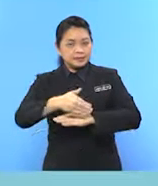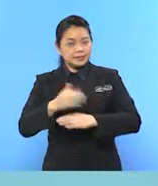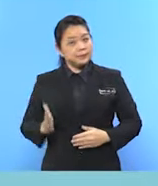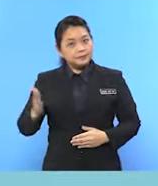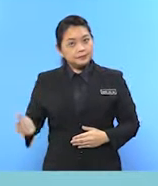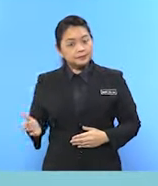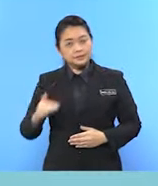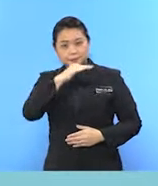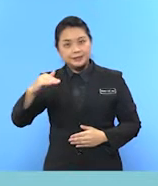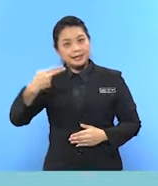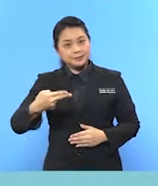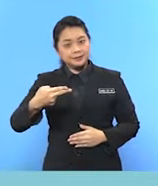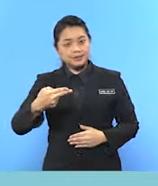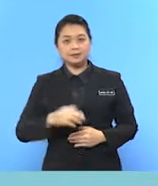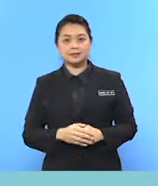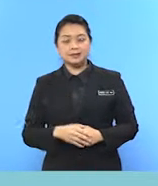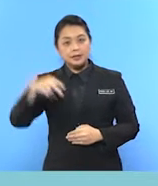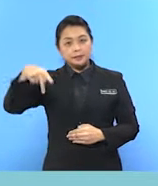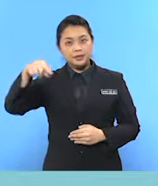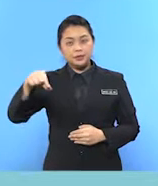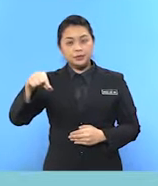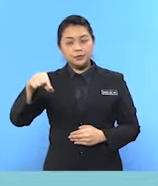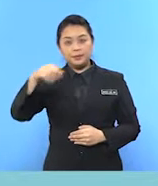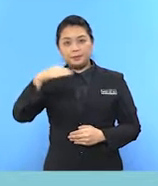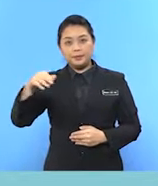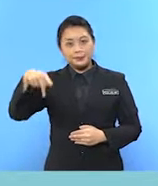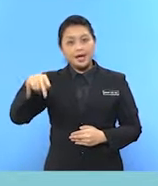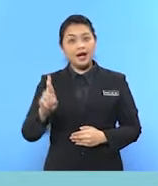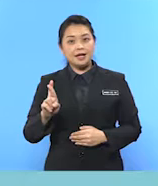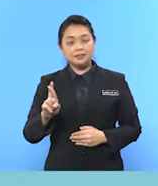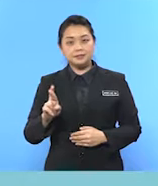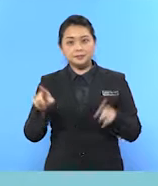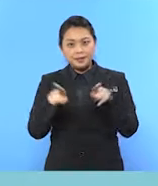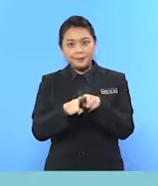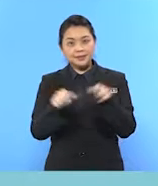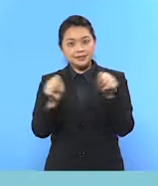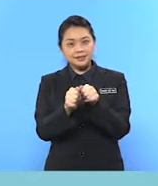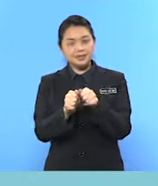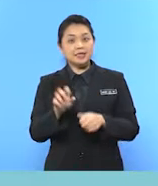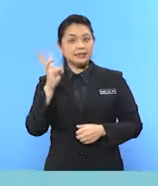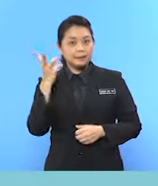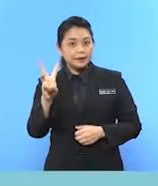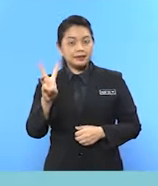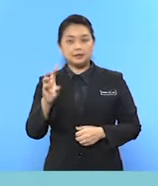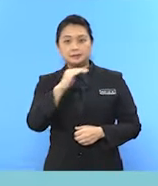Sisi bersebelahan per hipotenus iaitu PQ per PR bersamaan dengan